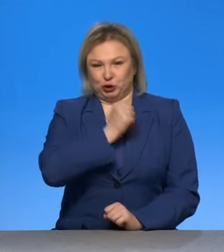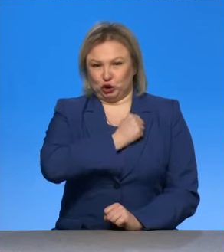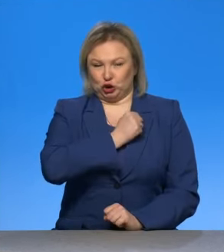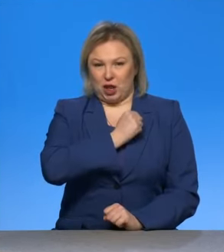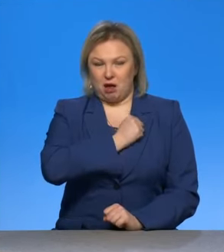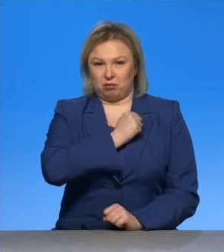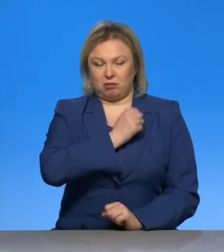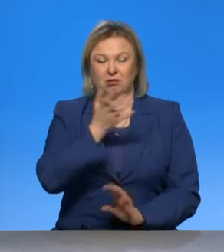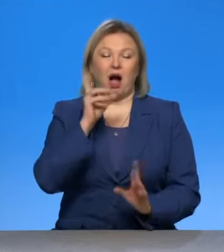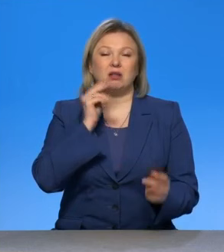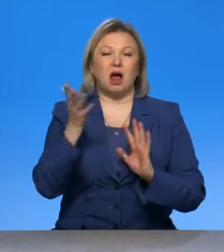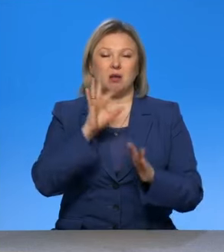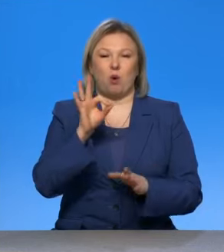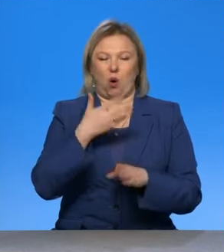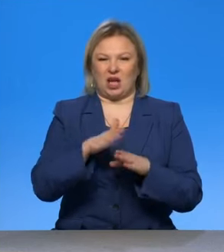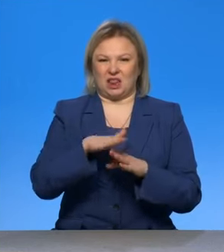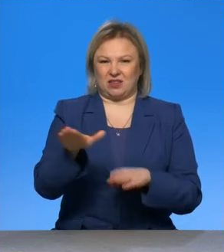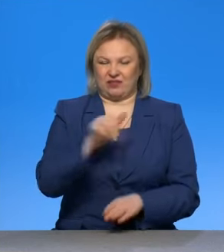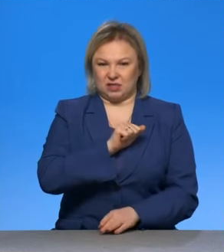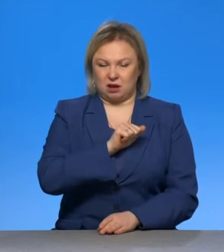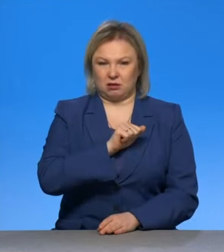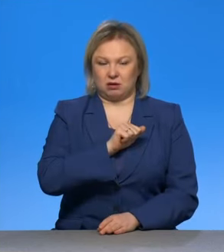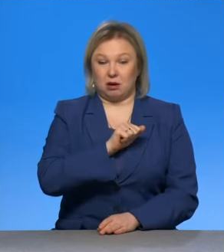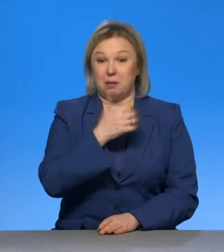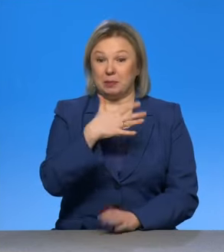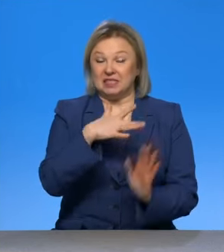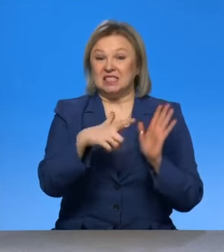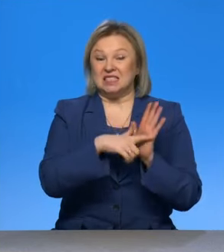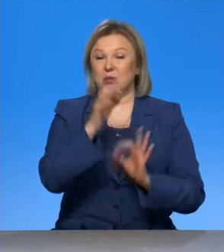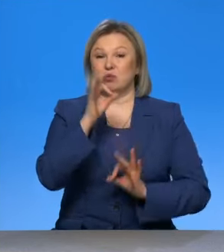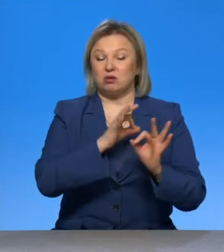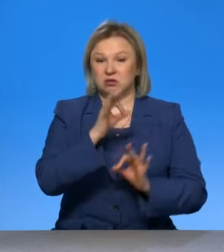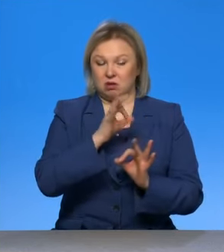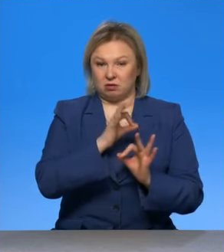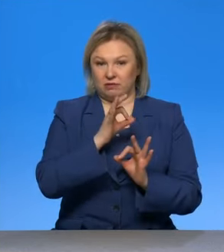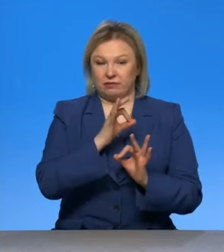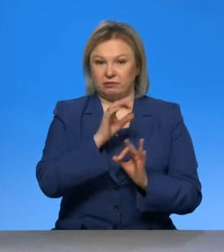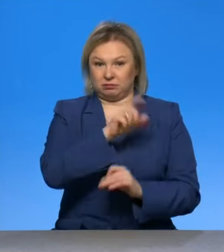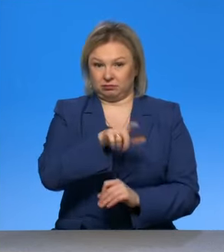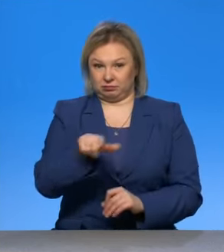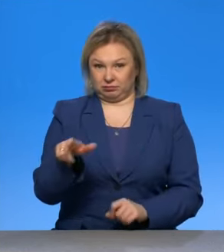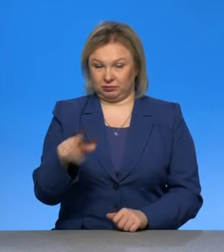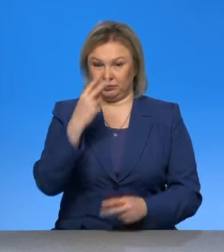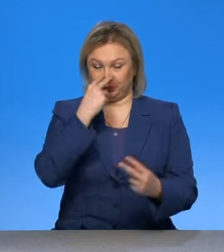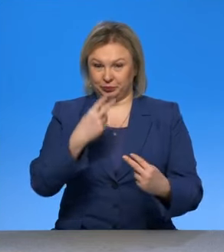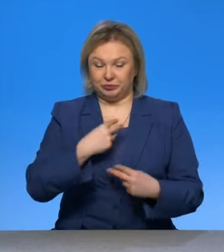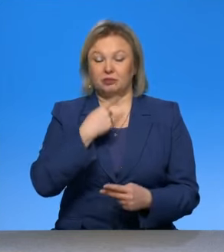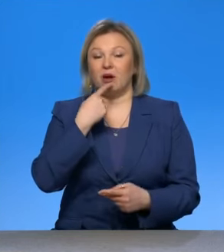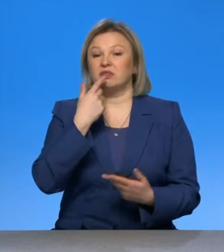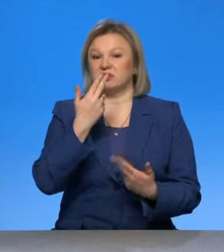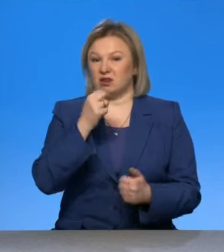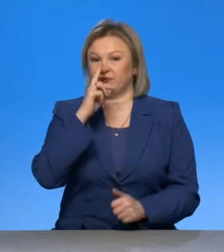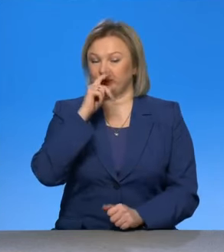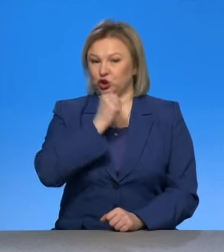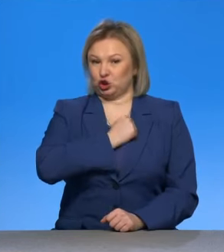жалели ли когда-либо о взятом кредите. Так вот, 57% наших телезрителей жалели, а